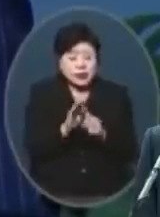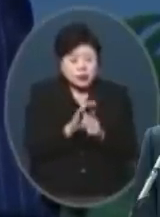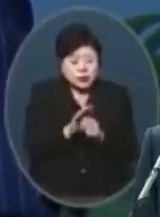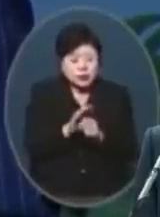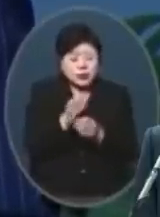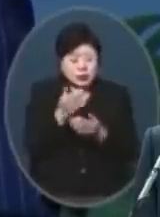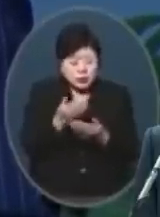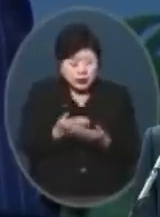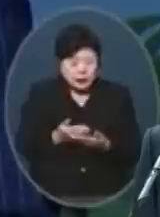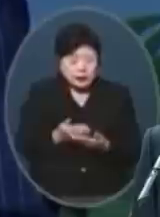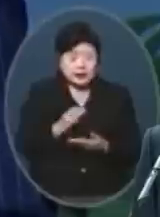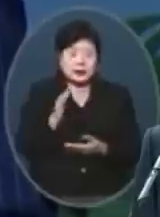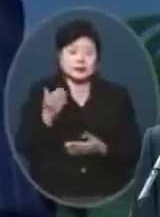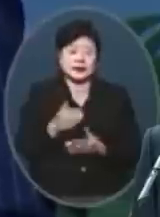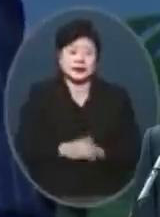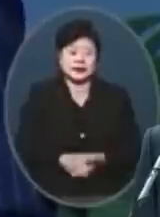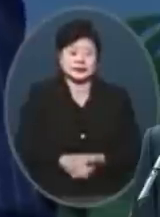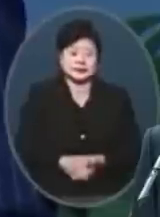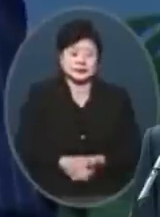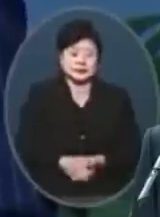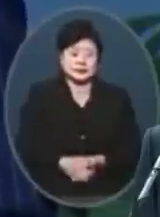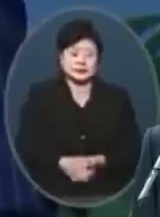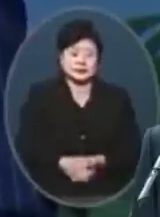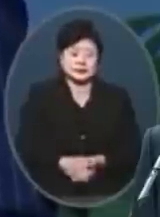위로를 받을 수가 있는 것입니다.